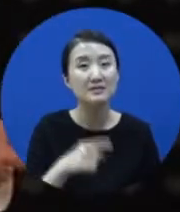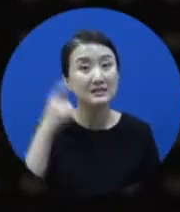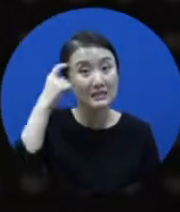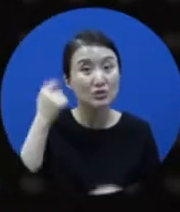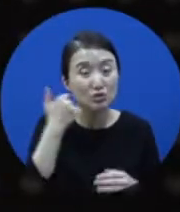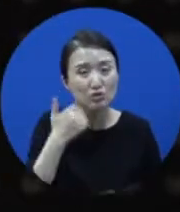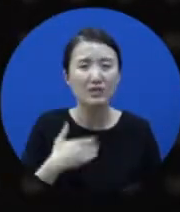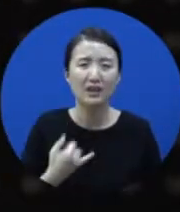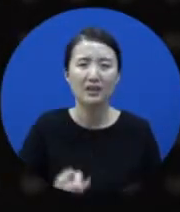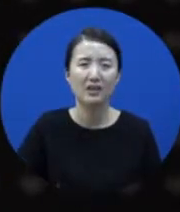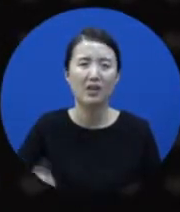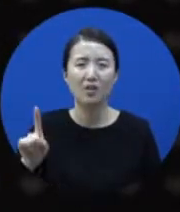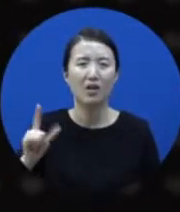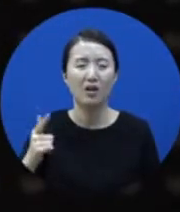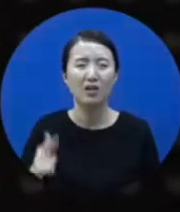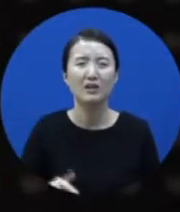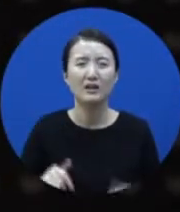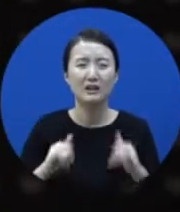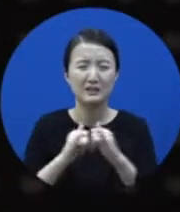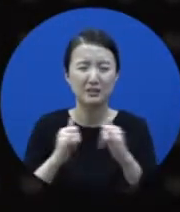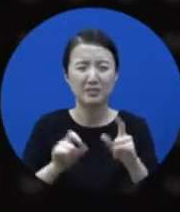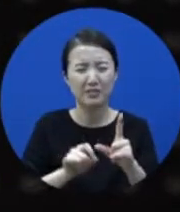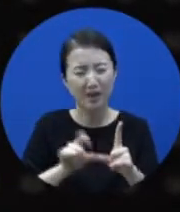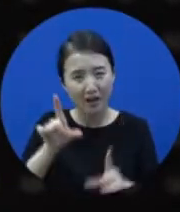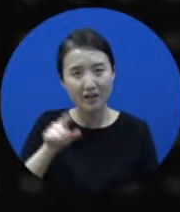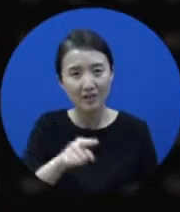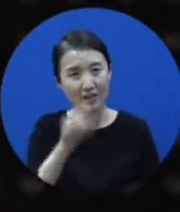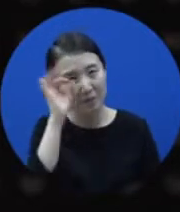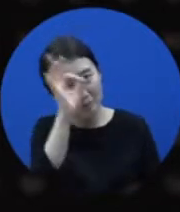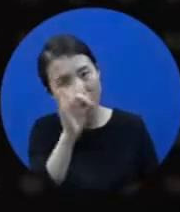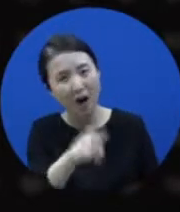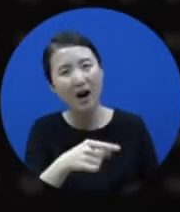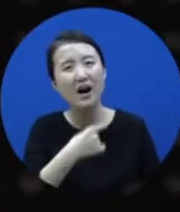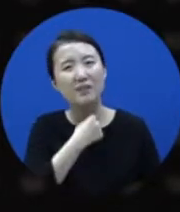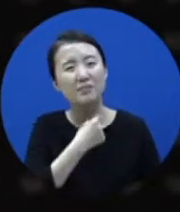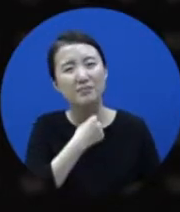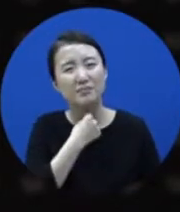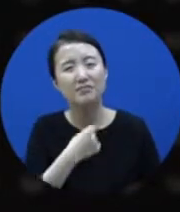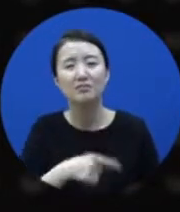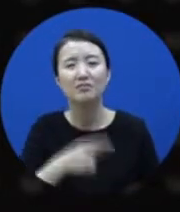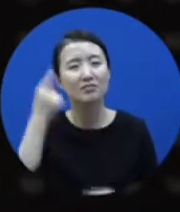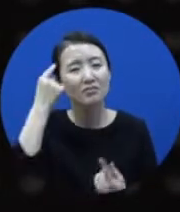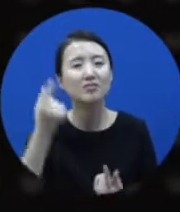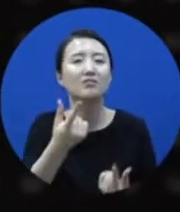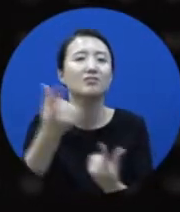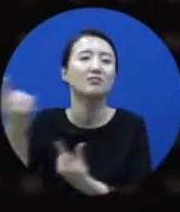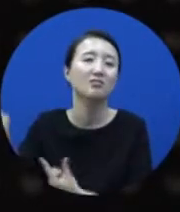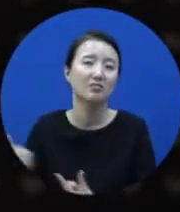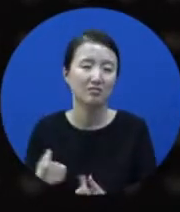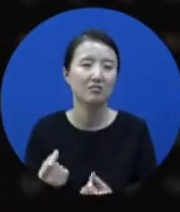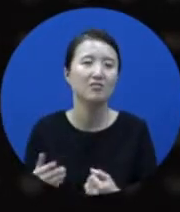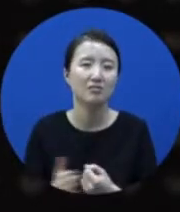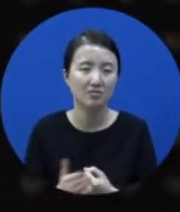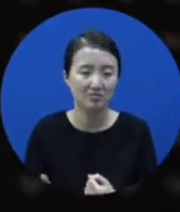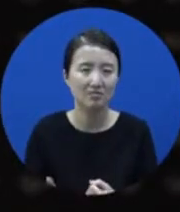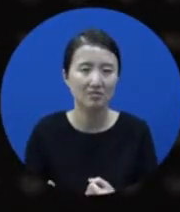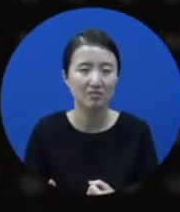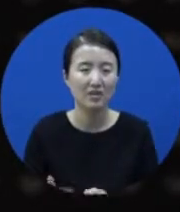그 한국의 여학생들이 그걸 보고서는 그 집에 가서 서 있더라고요. 그런데 한국도 아니고